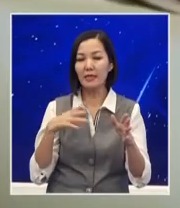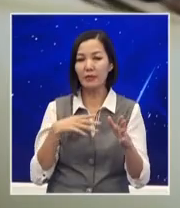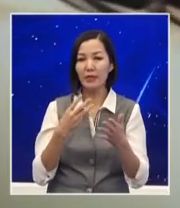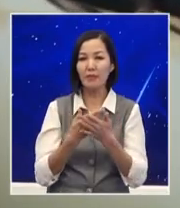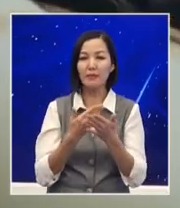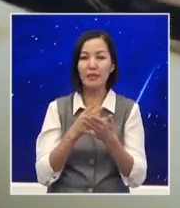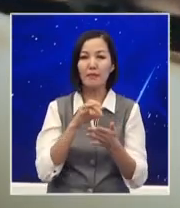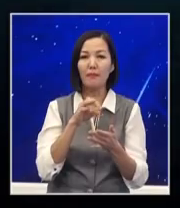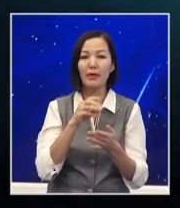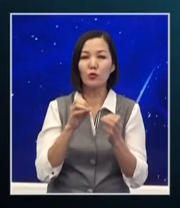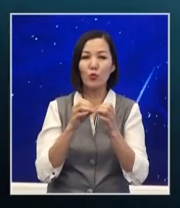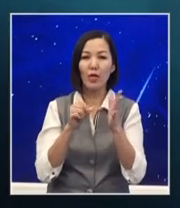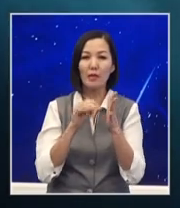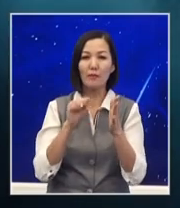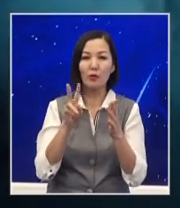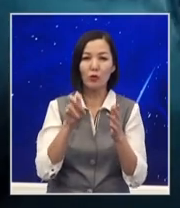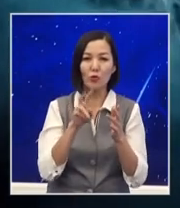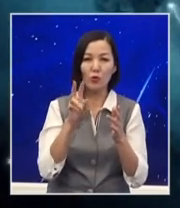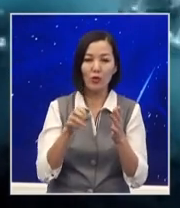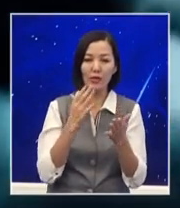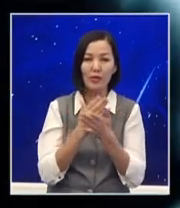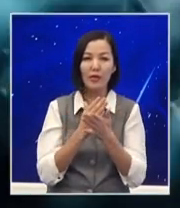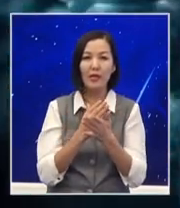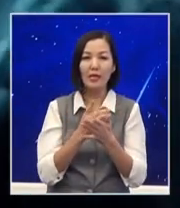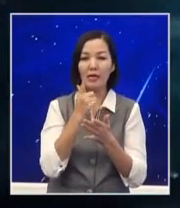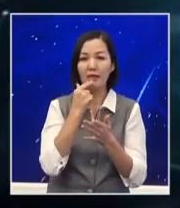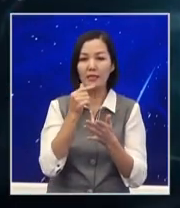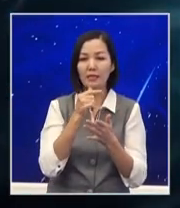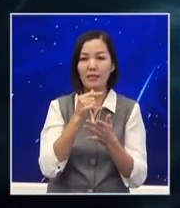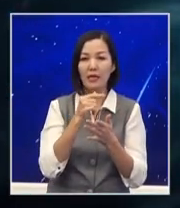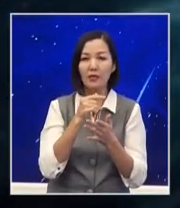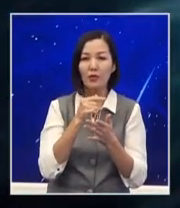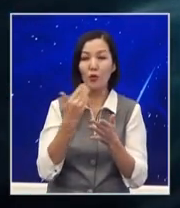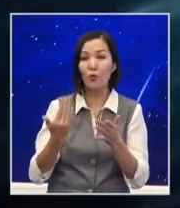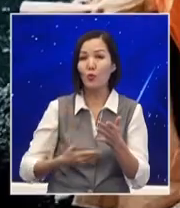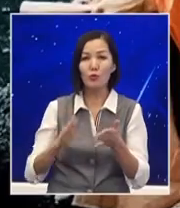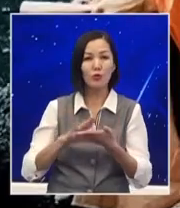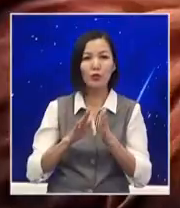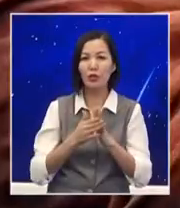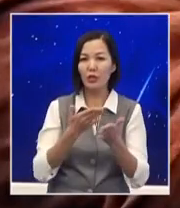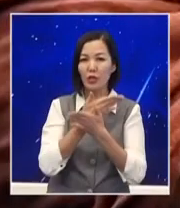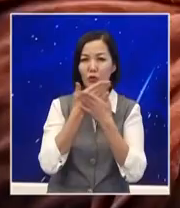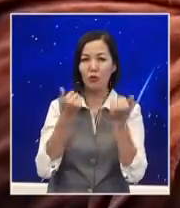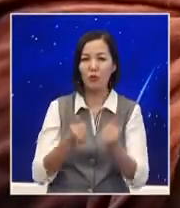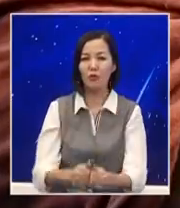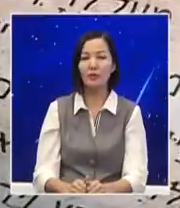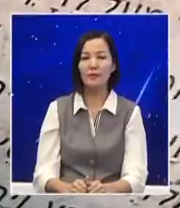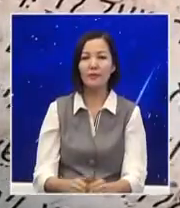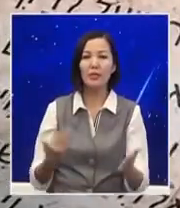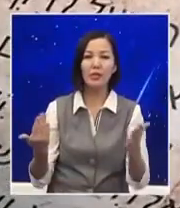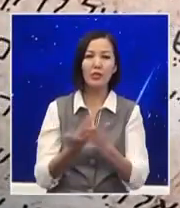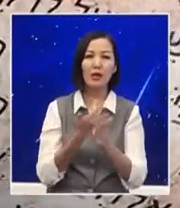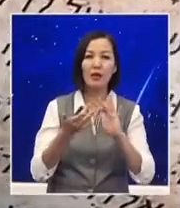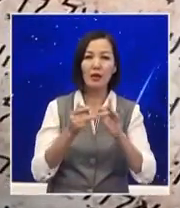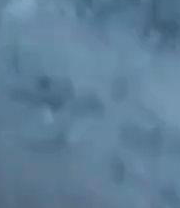құнын небәрі 16 000 долларға бағалады. Себебі, қызыл ғаламшарда өмір сүруге ешбір жағдай жоқ, дейді ол. Топтаманы ғаламтор